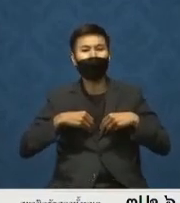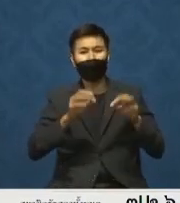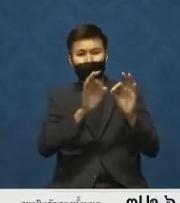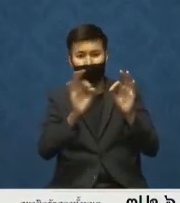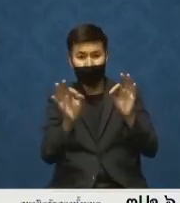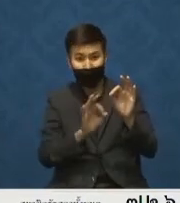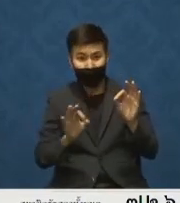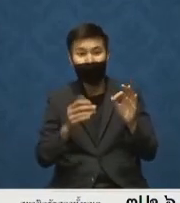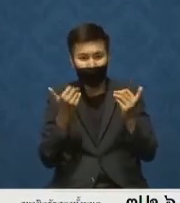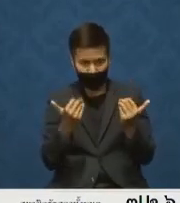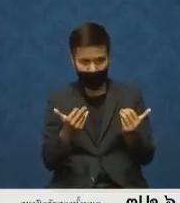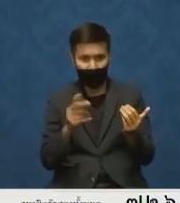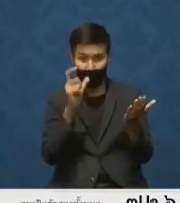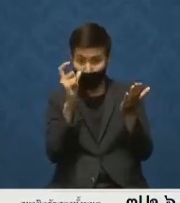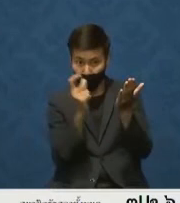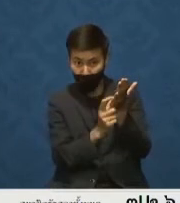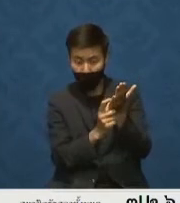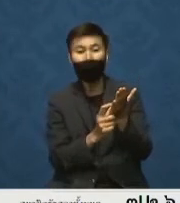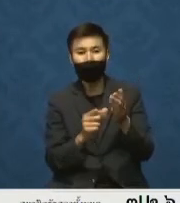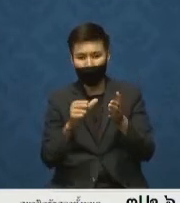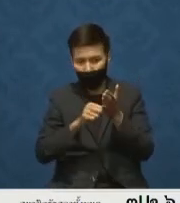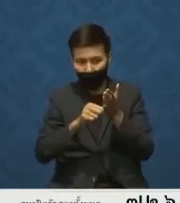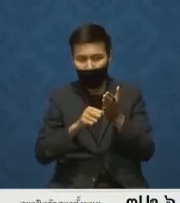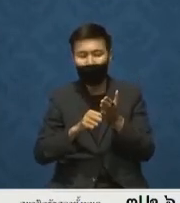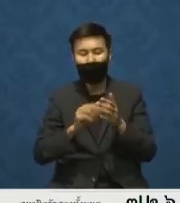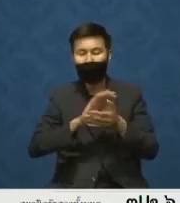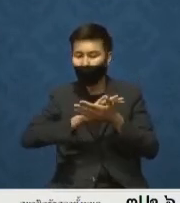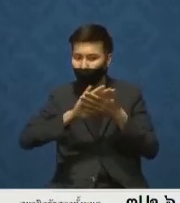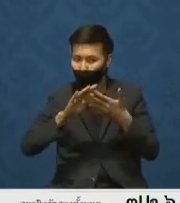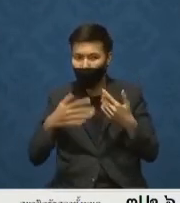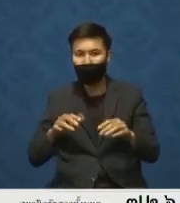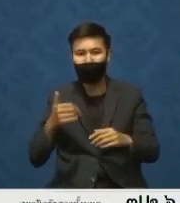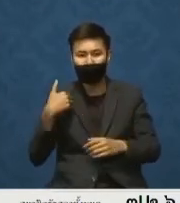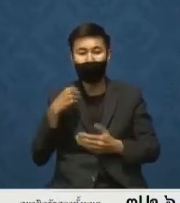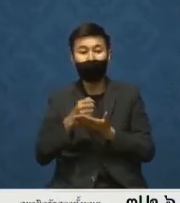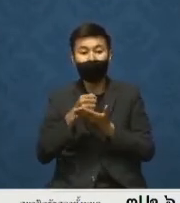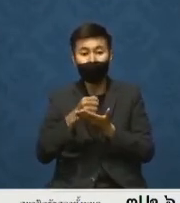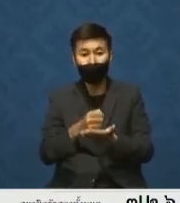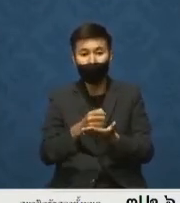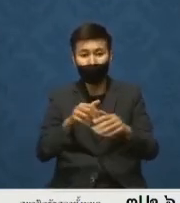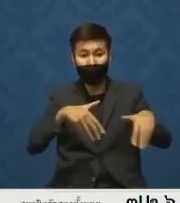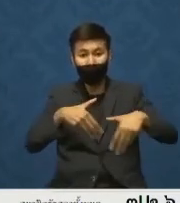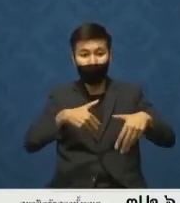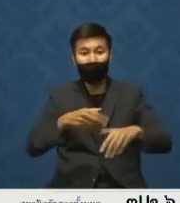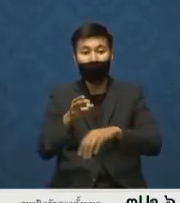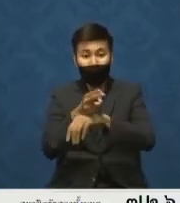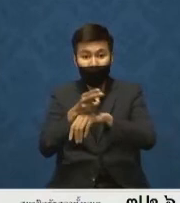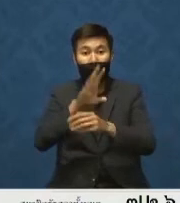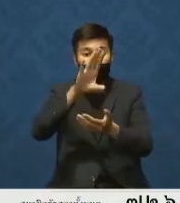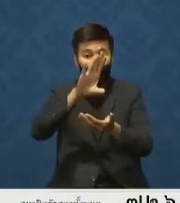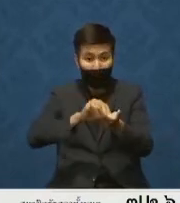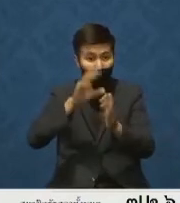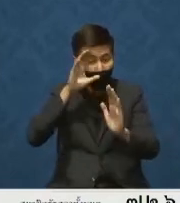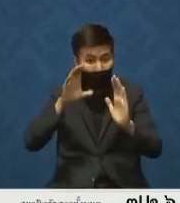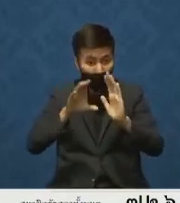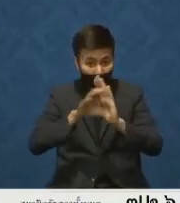ประโยคนี้และเมเราปรบปงจนกลมกลอมแล้วเรากมประโยกทั้งอำเงยคามสะดวกให้บรทึกภาพและเสียงโ